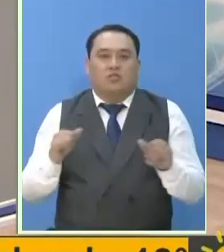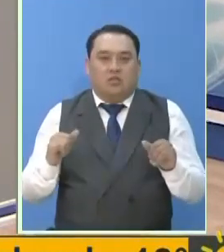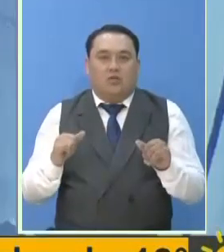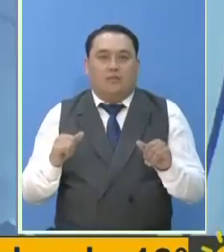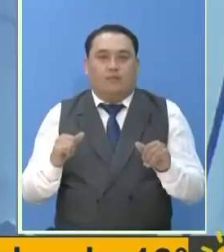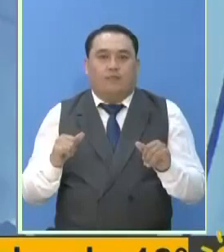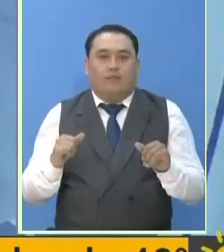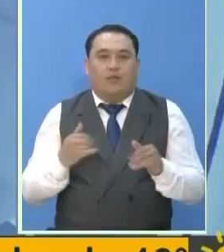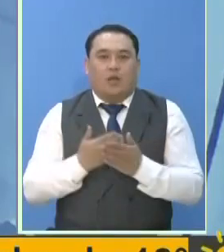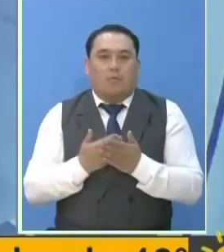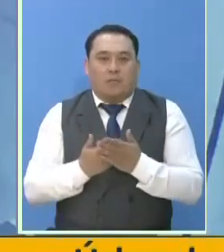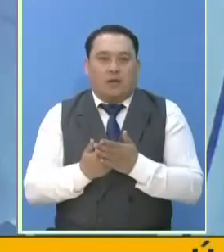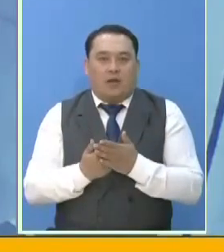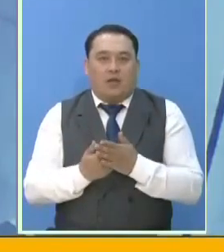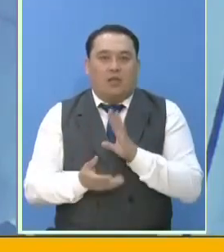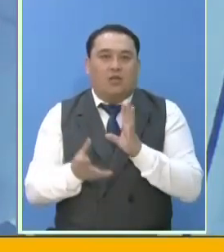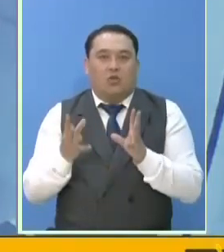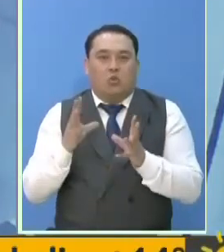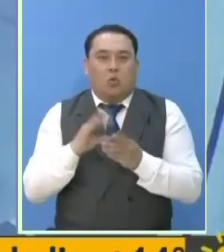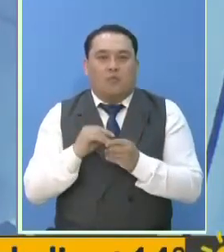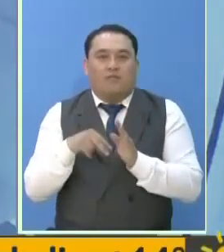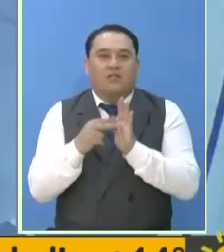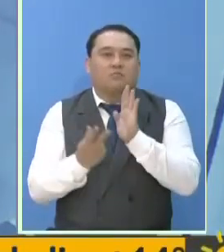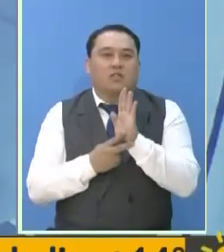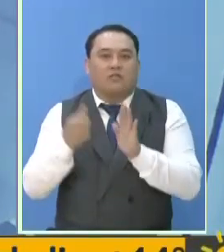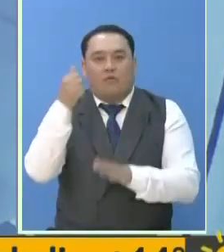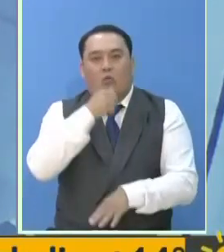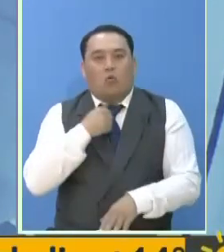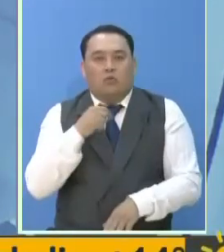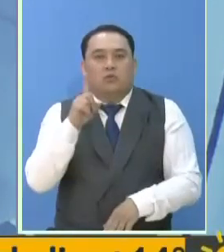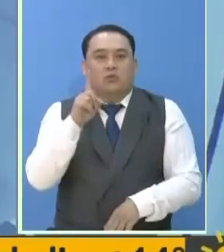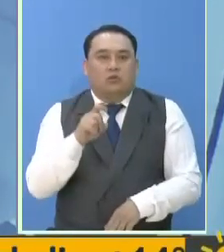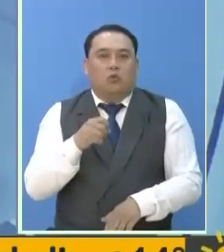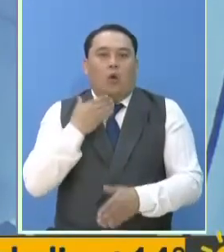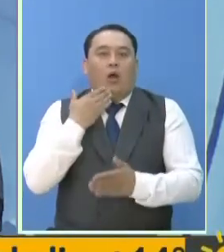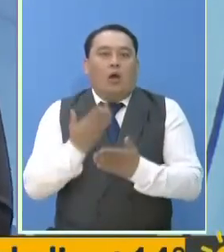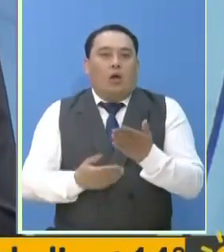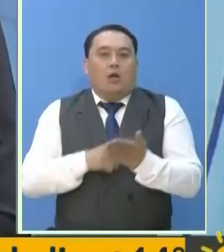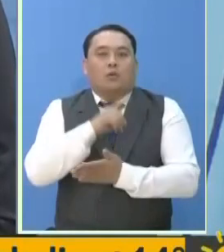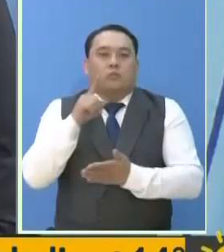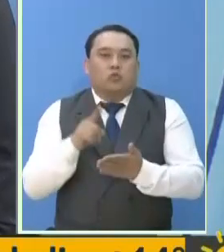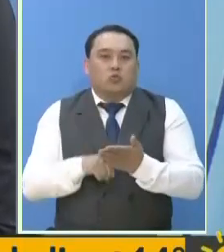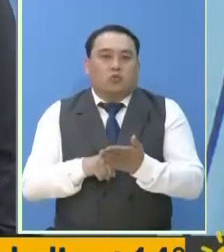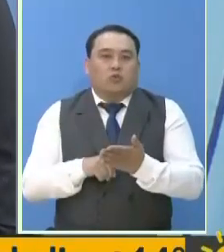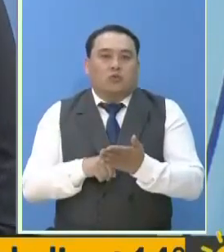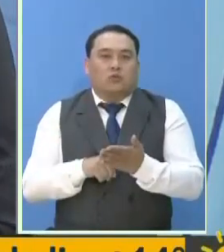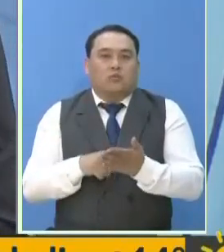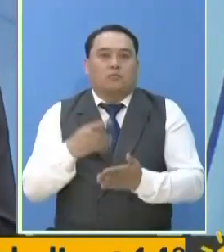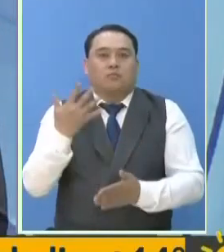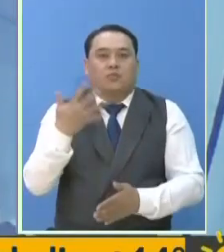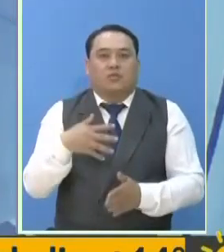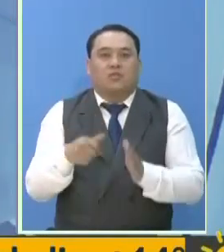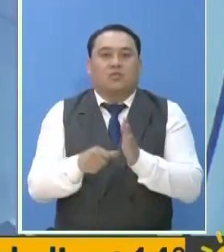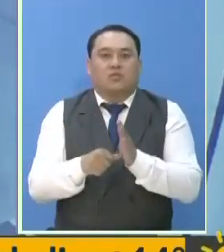динамике. Например, если по итогам 2018 года из 100 опрошенных всего лишь порядка